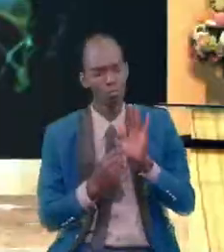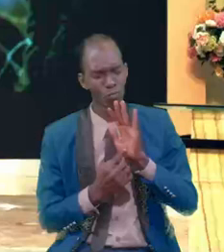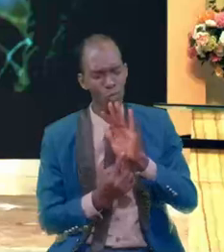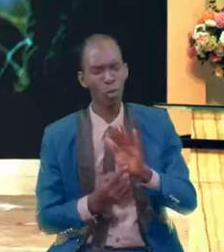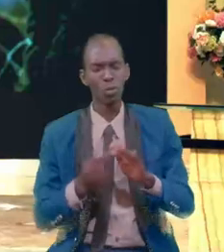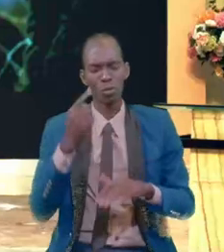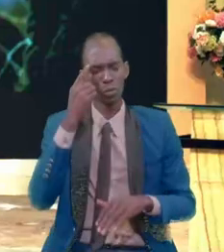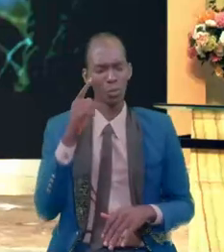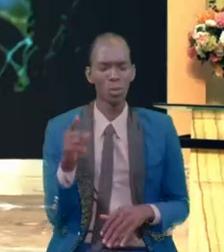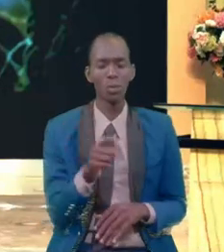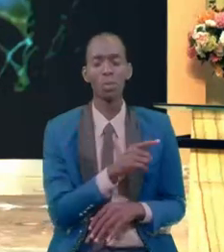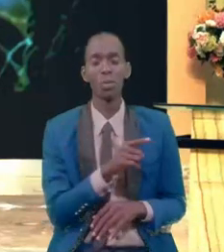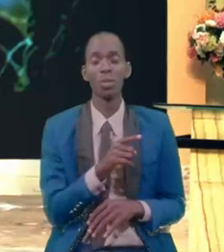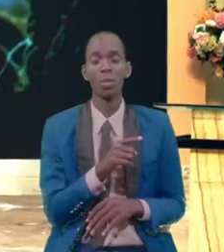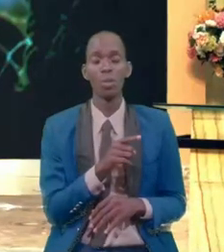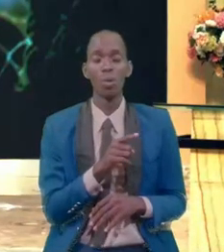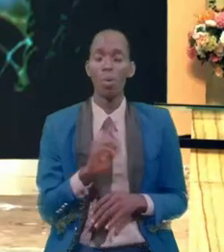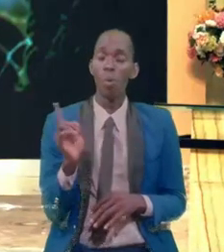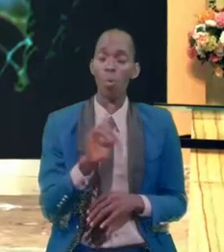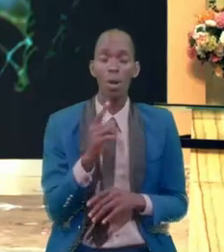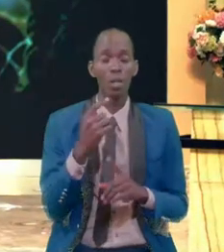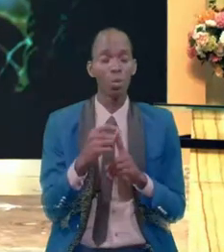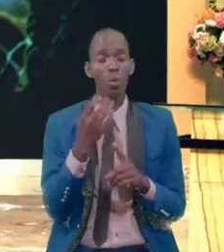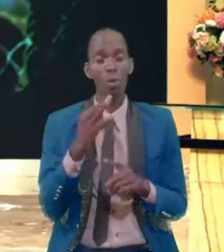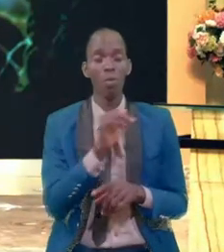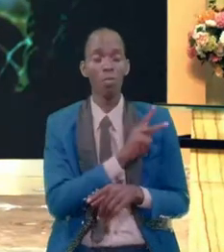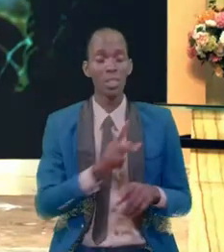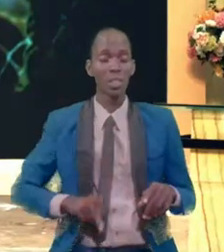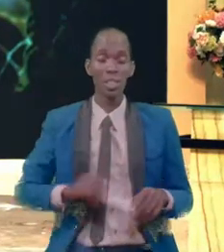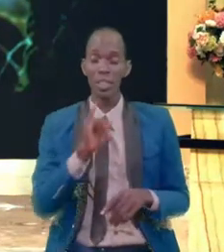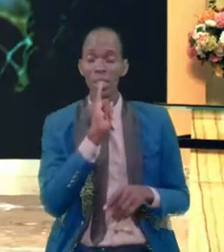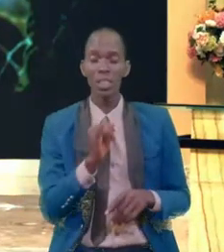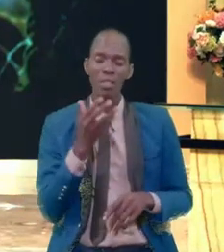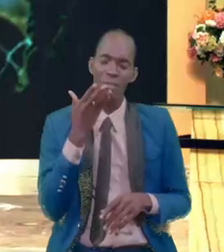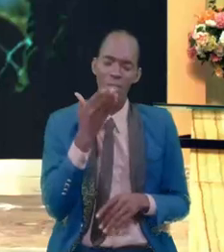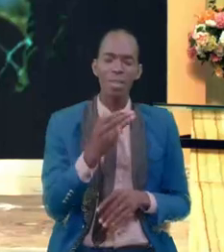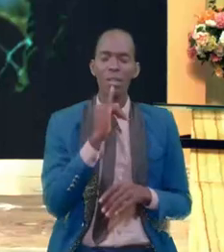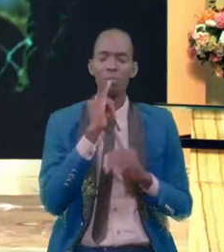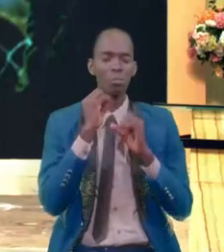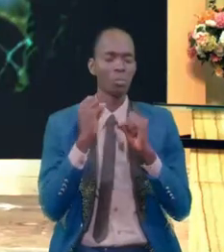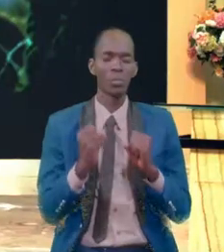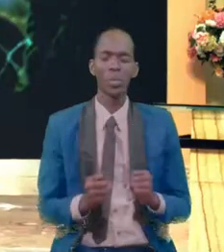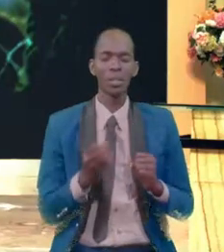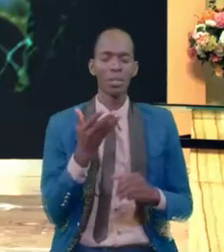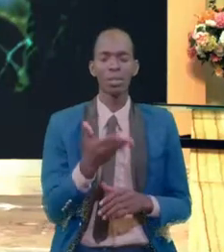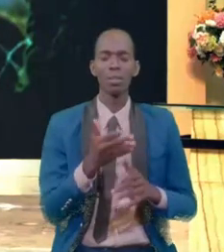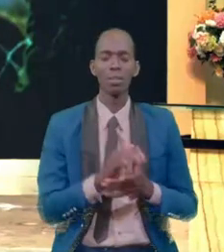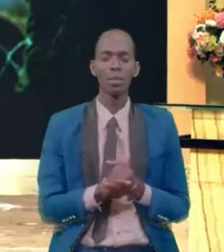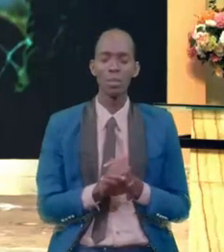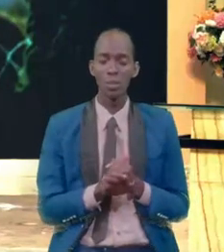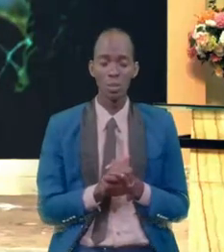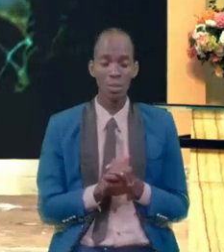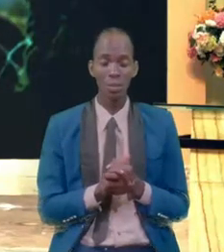manifestée en votre faveur ce soir, là où la parole du roi se trouve, il y a la puissance.